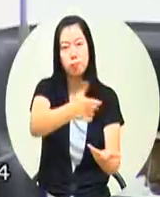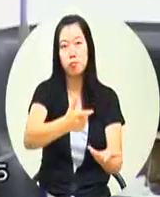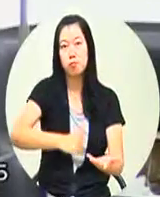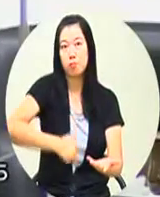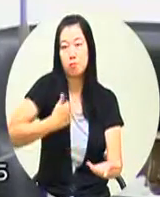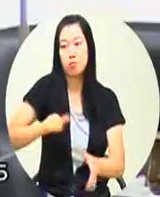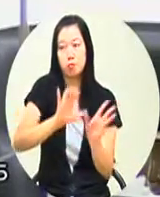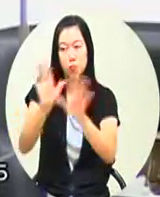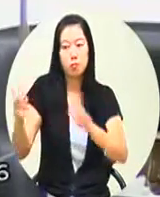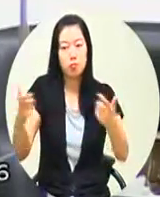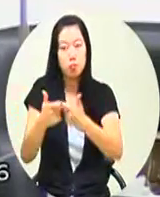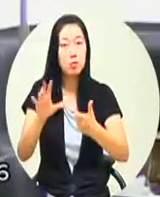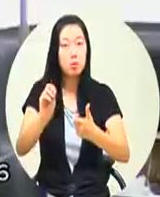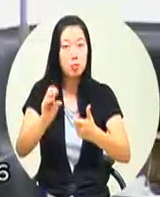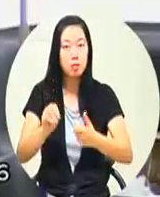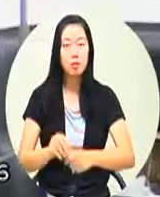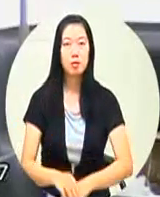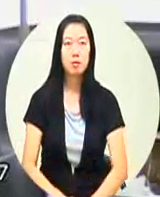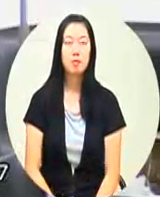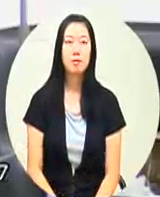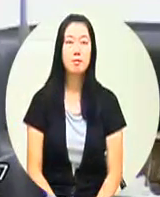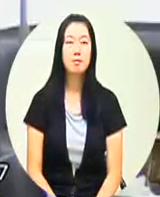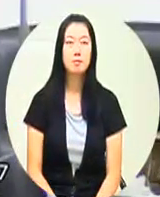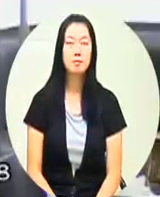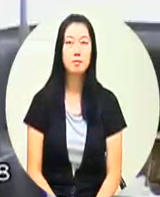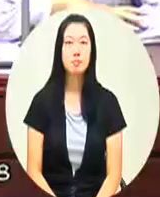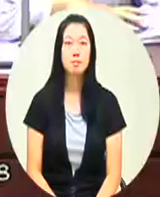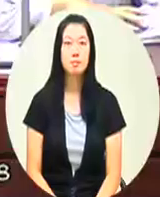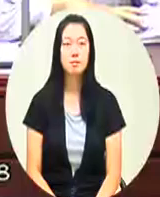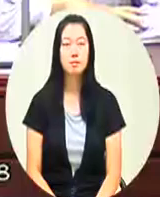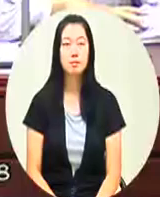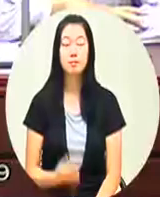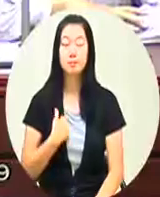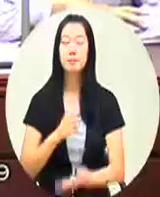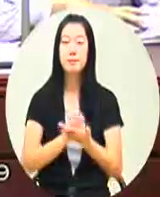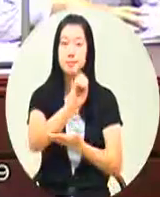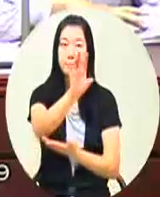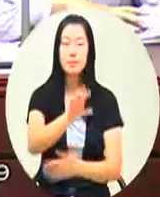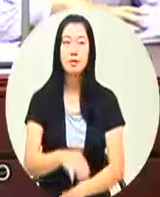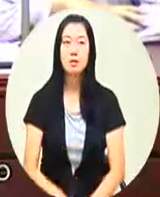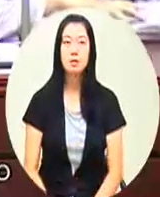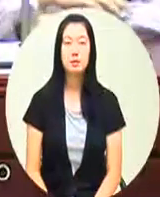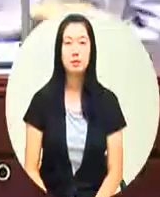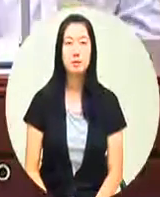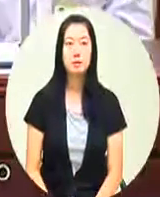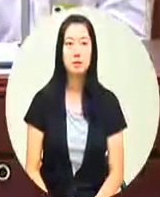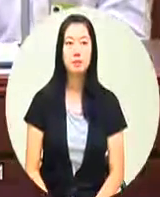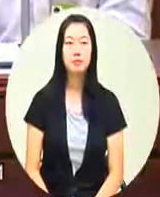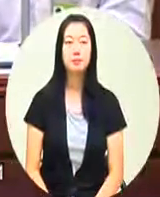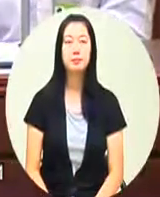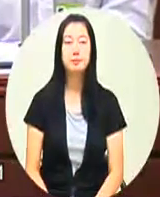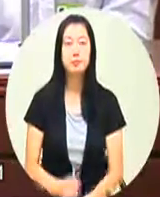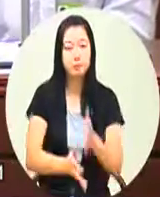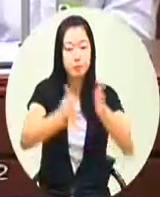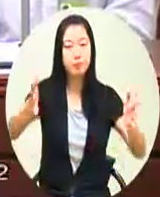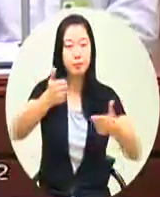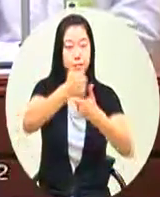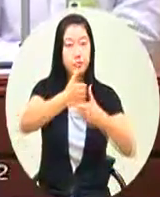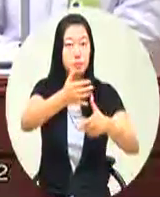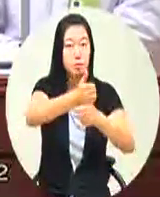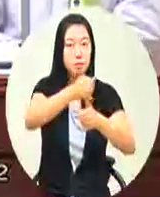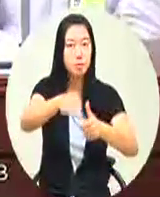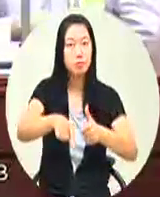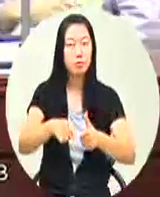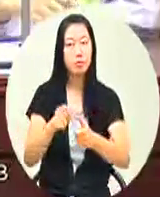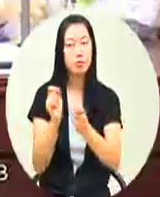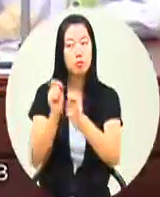需求的。哦，这个你答复者。 这个部分跟议员报告就是。欸，我营建署在这几次的这一